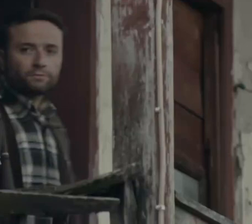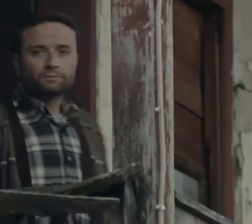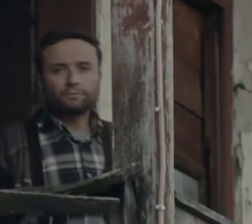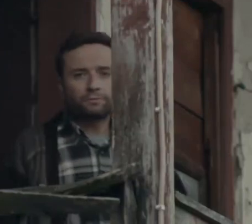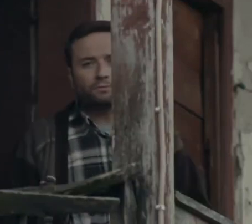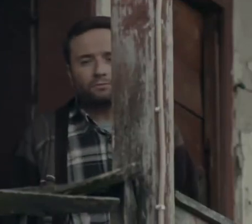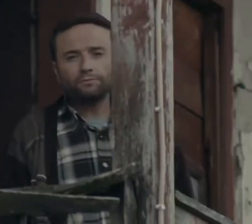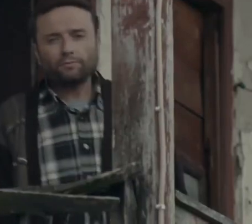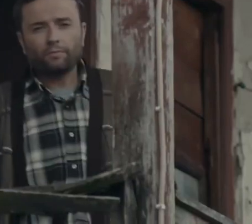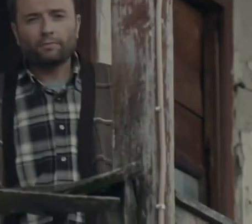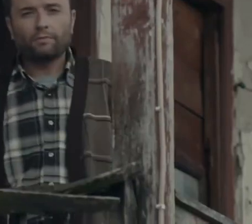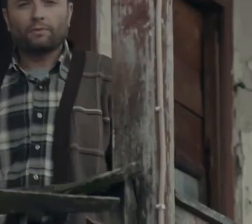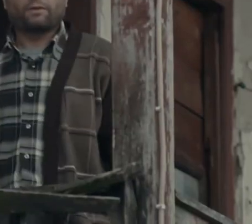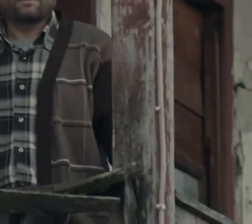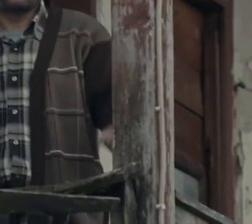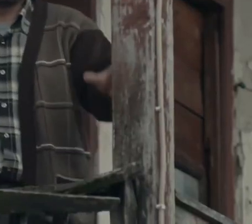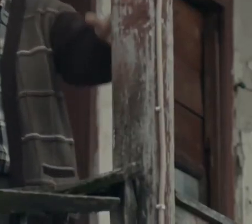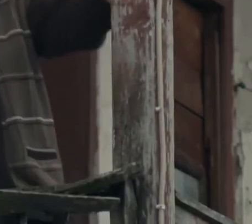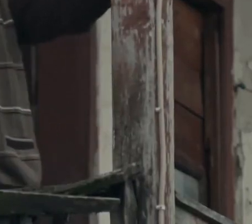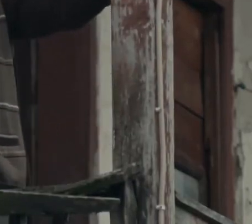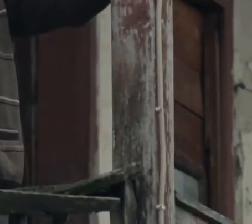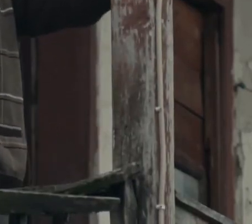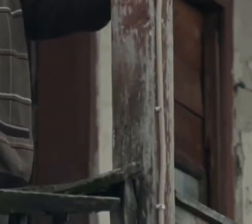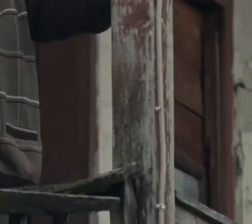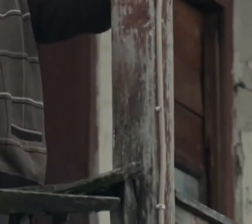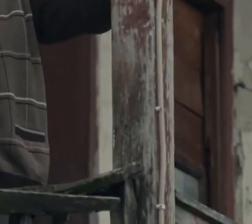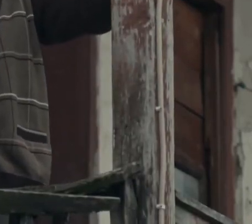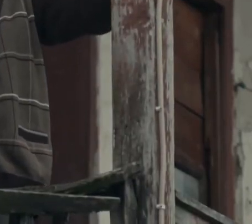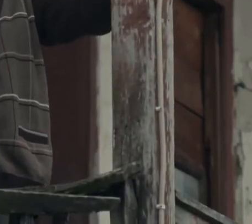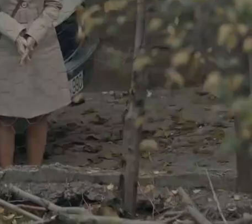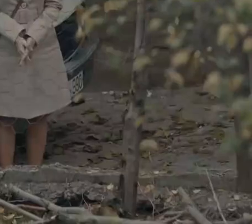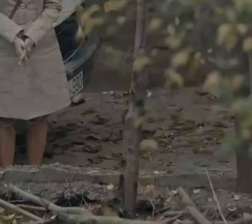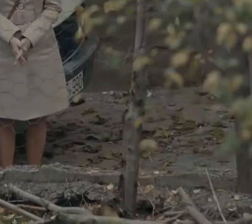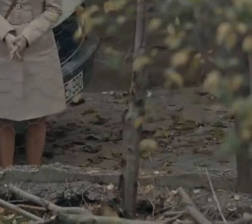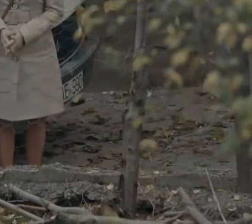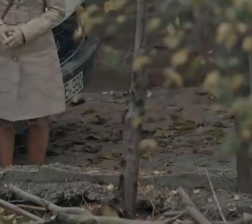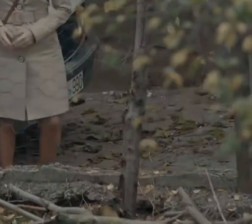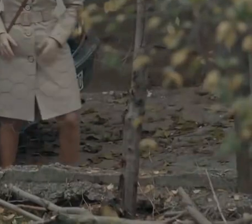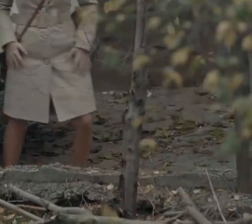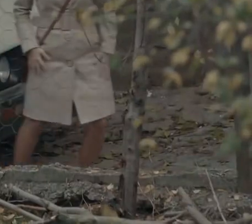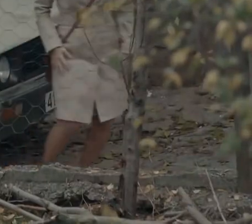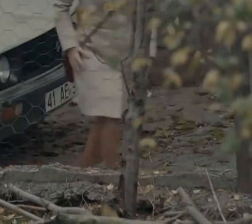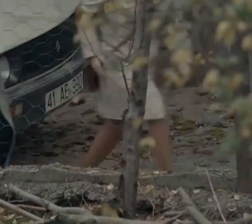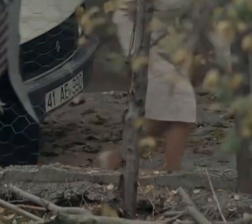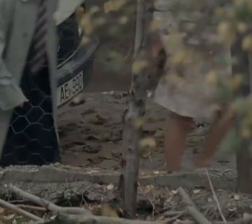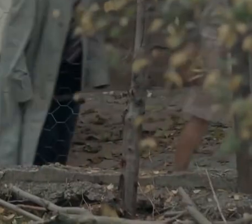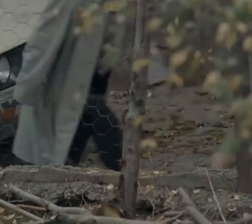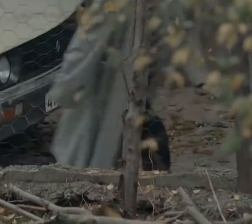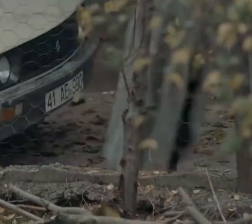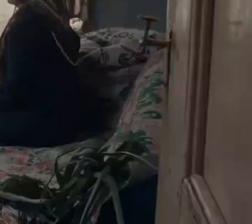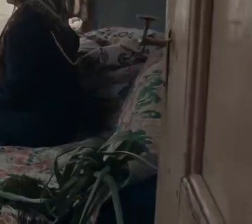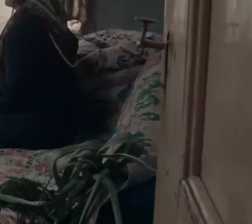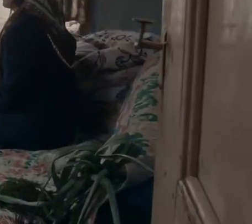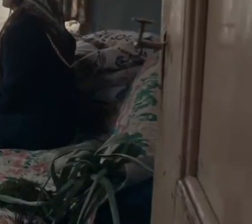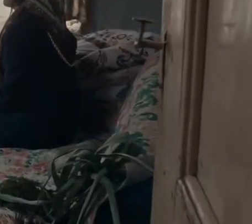pışpışlayarak dolanıyor. Ev çok eski, duvar diplerinde sedirler var. Faik balkondan aşağı öğretmen Kenan'a bakarak olumsuz anlamda baş